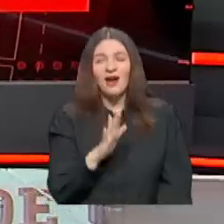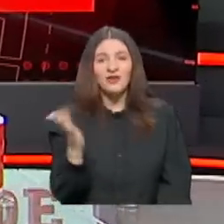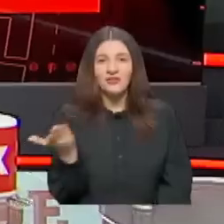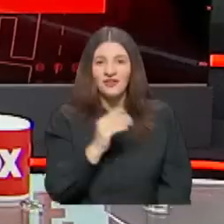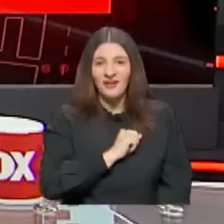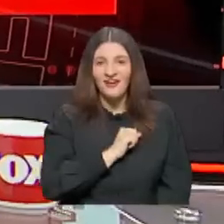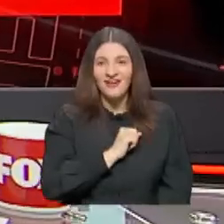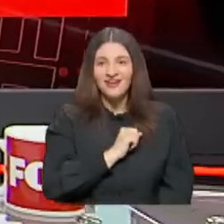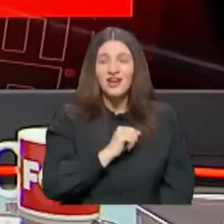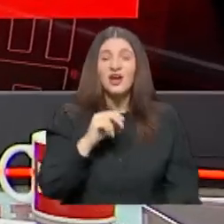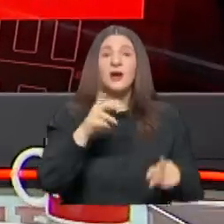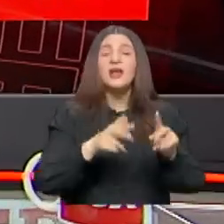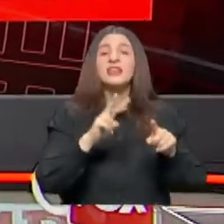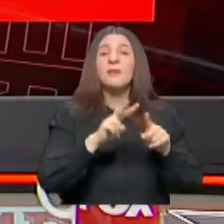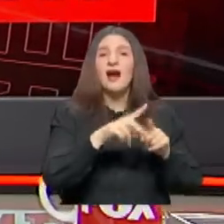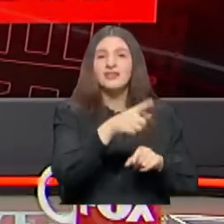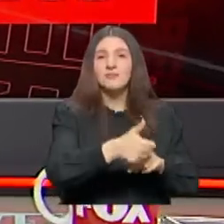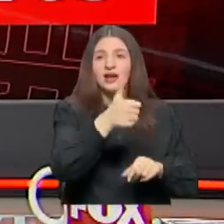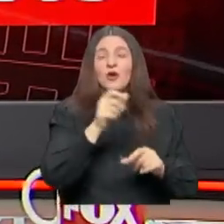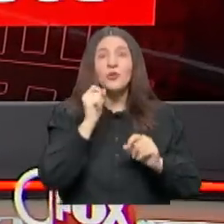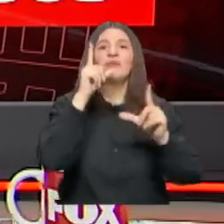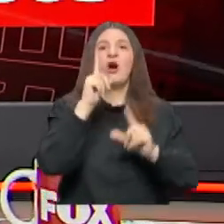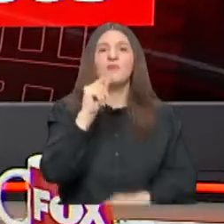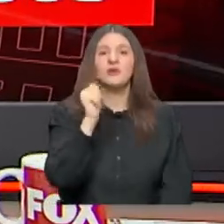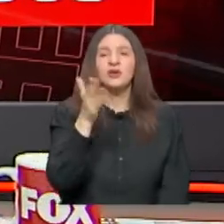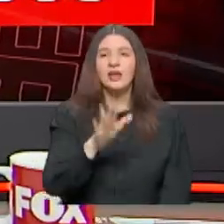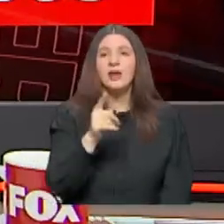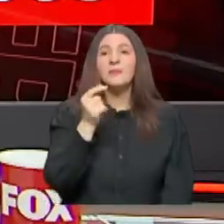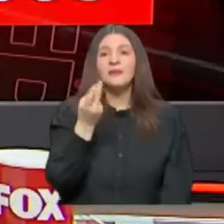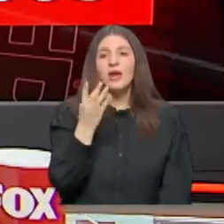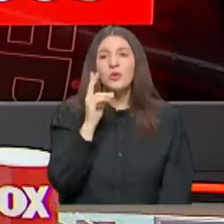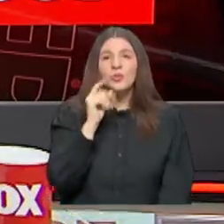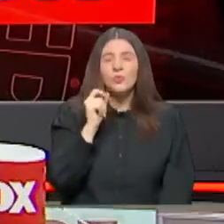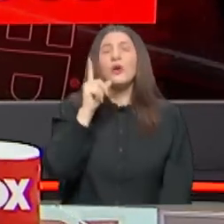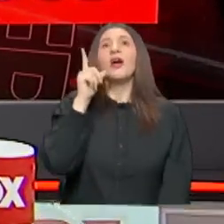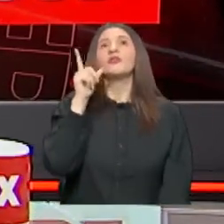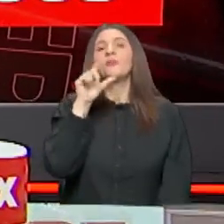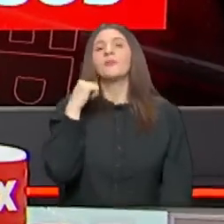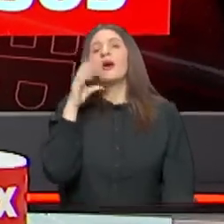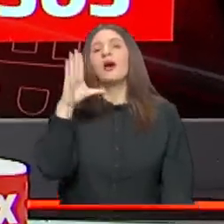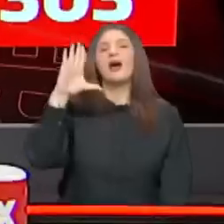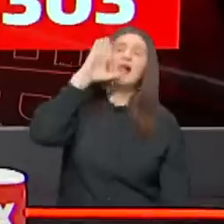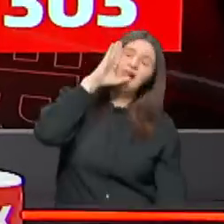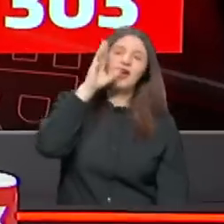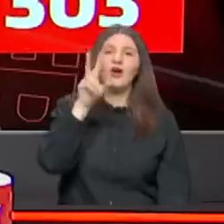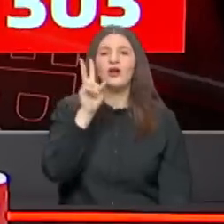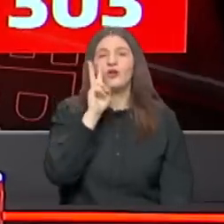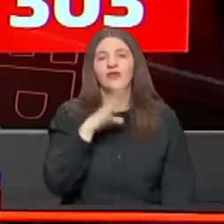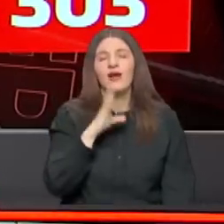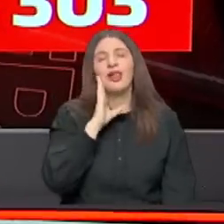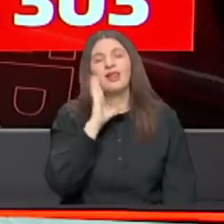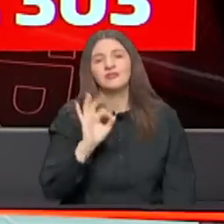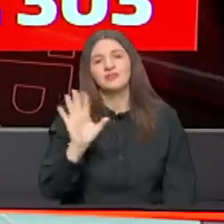Evet. Nurettin Nebati'nin uyanmasına 11 gün kaldı. Bir ara uyandı, sonra tekrar vurdu kafayı, yattı. Öyle anlaşılıyor.